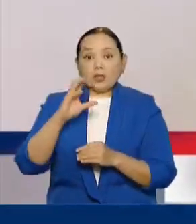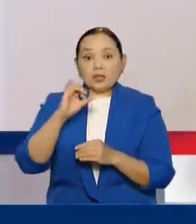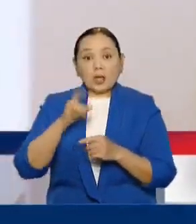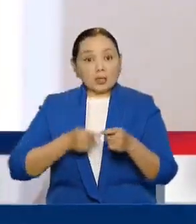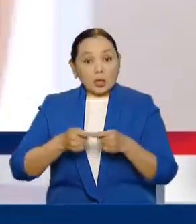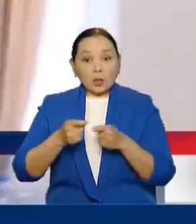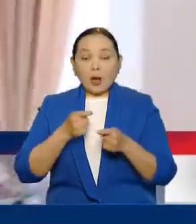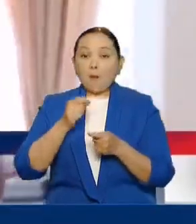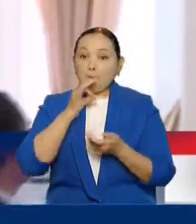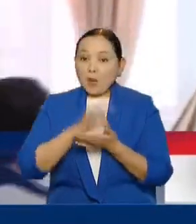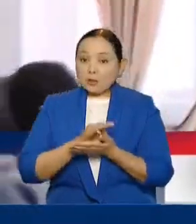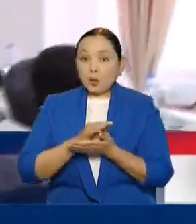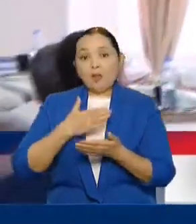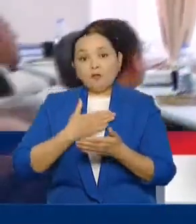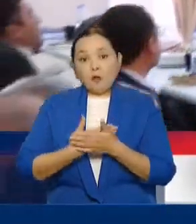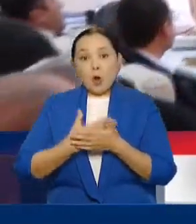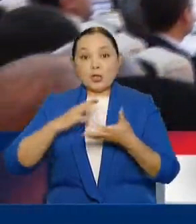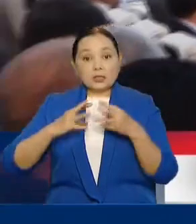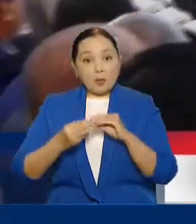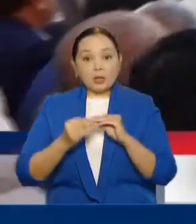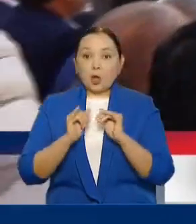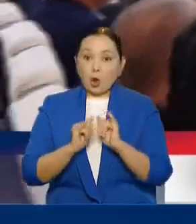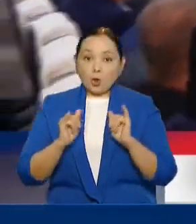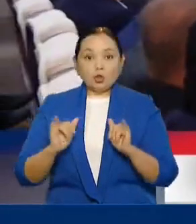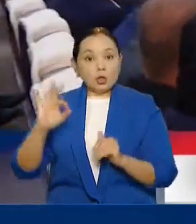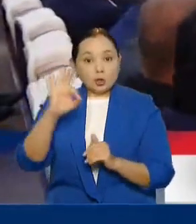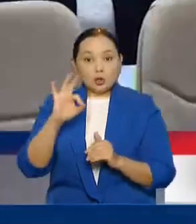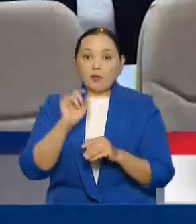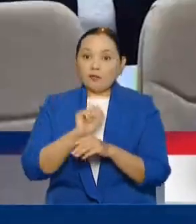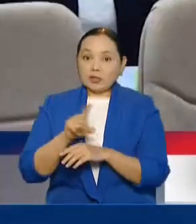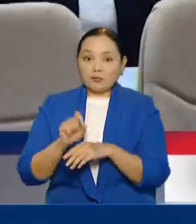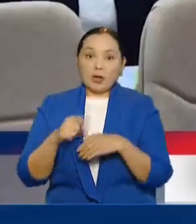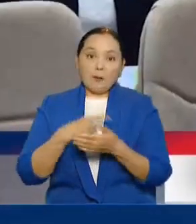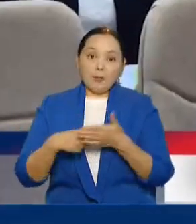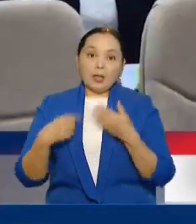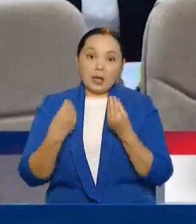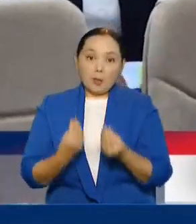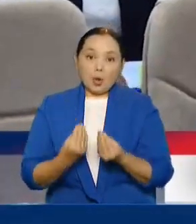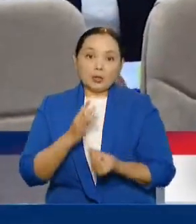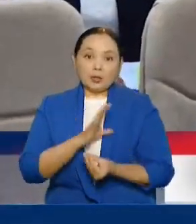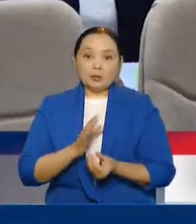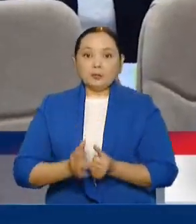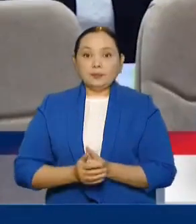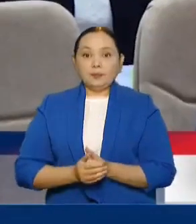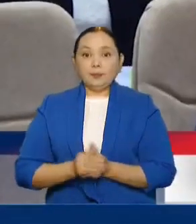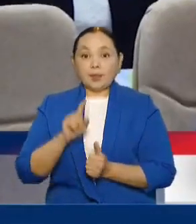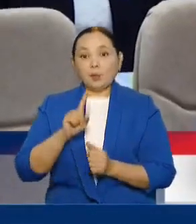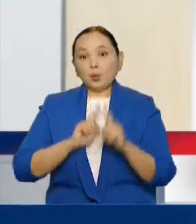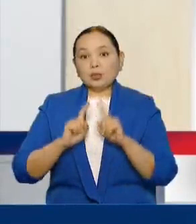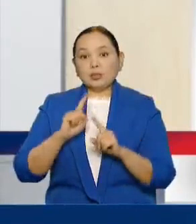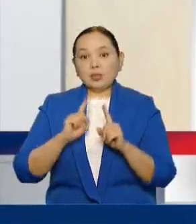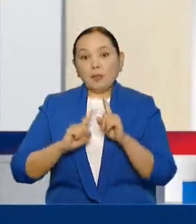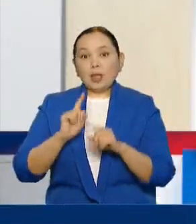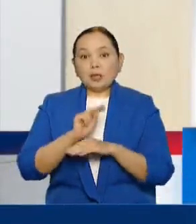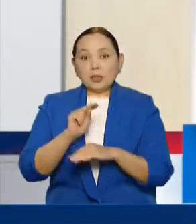rahbarlarining mas'uliyati va faoliyat samaradorligini oshirish yuzasidan vazifalar belgilab olindi. Bu seminar treningda